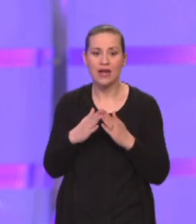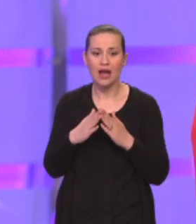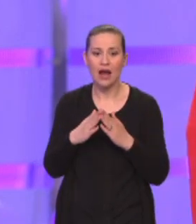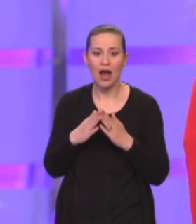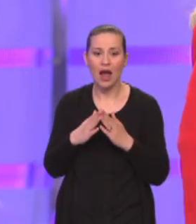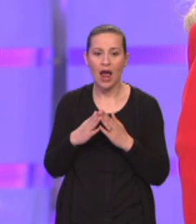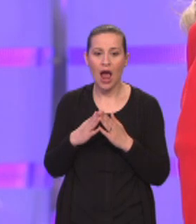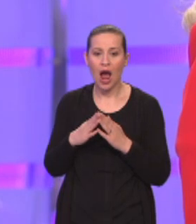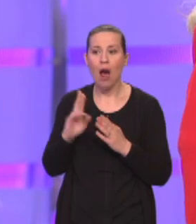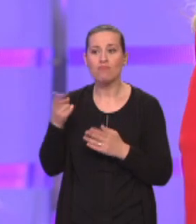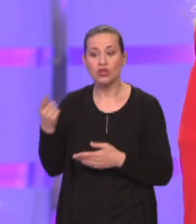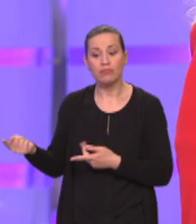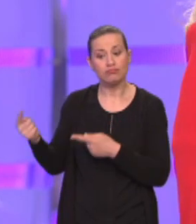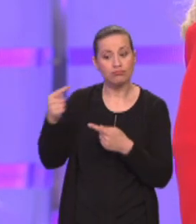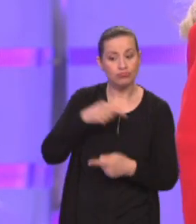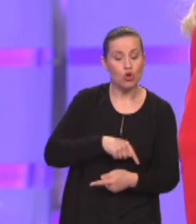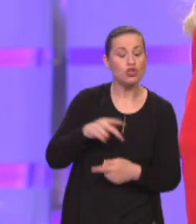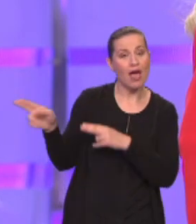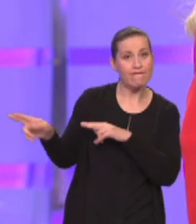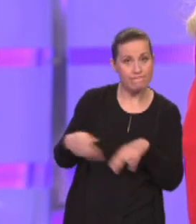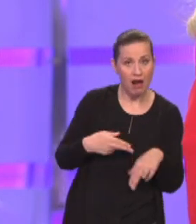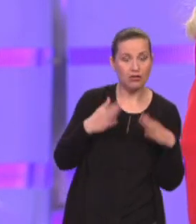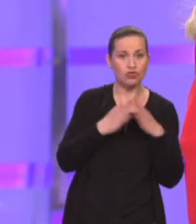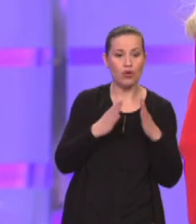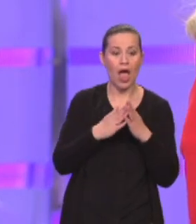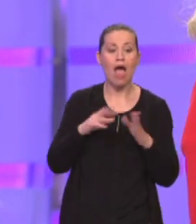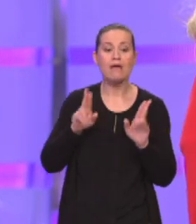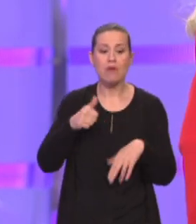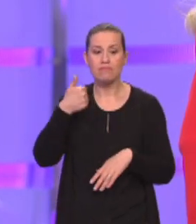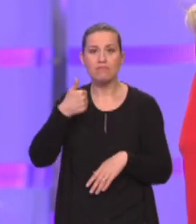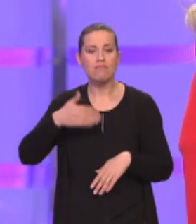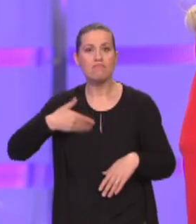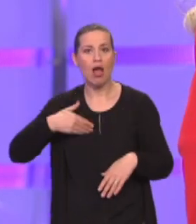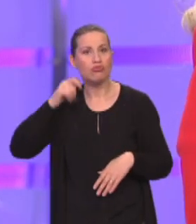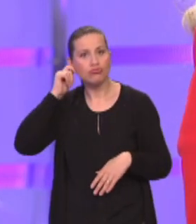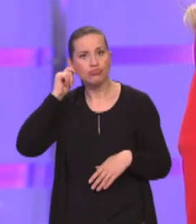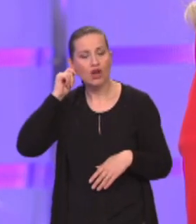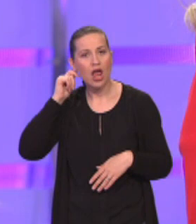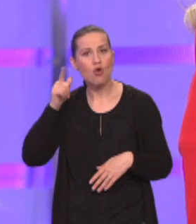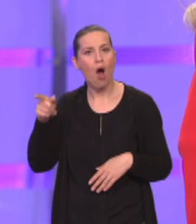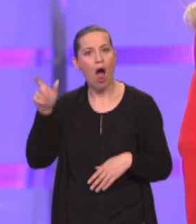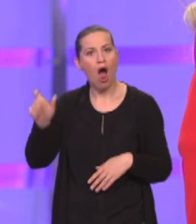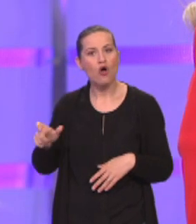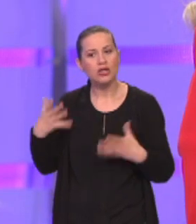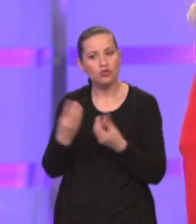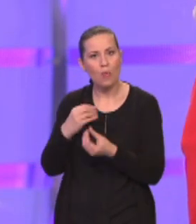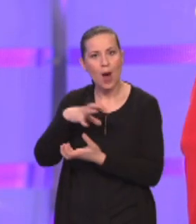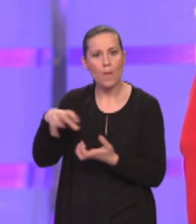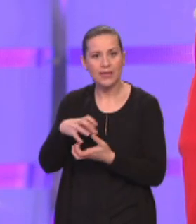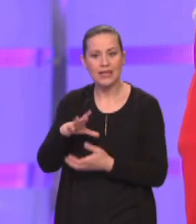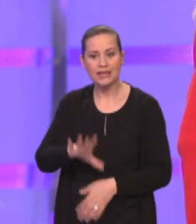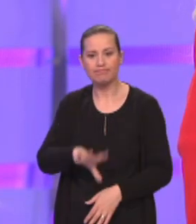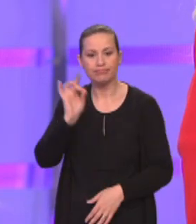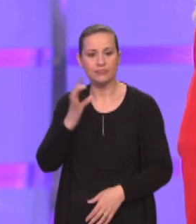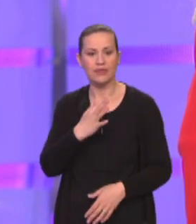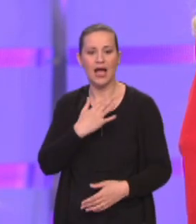iz inozemstva, dođite, vratite se u domovinu. Dakle, imam jednu mladu ženu koja je sa svojom obitelji odabrala